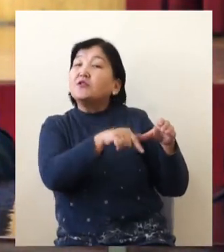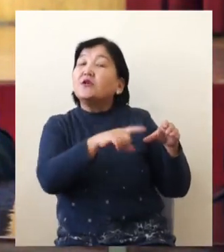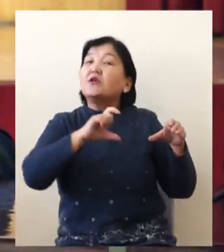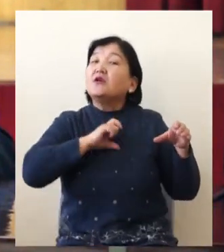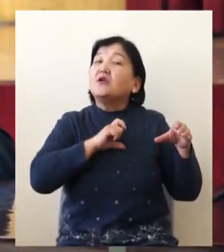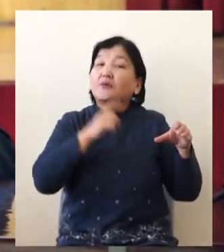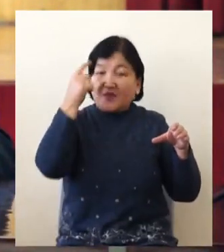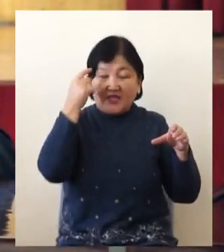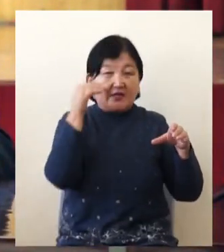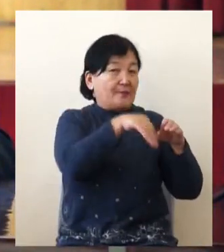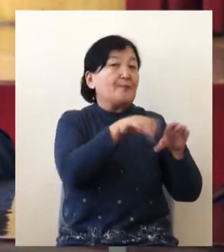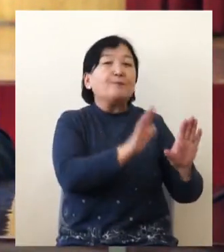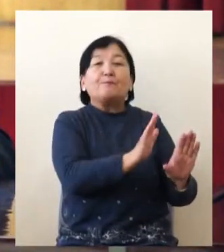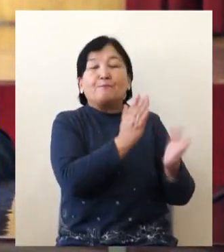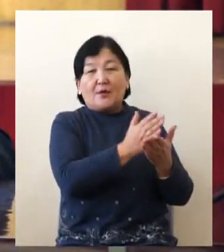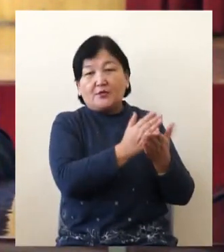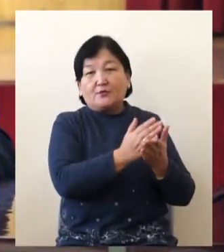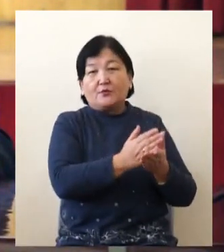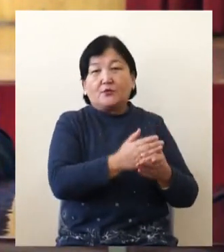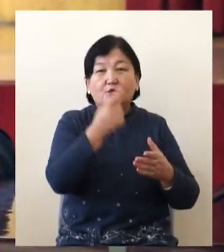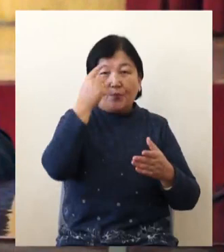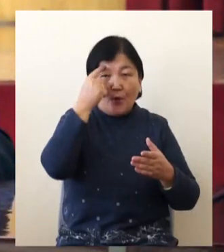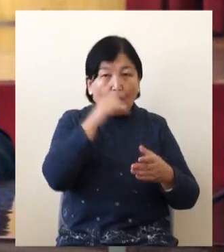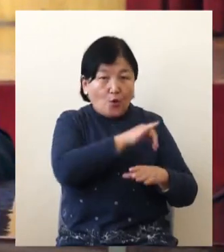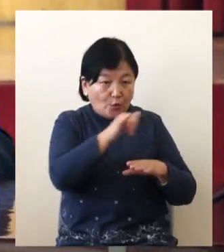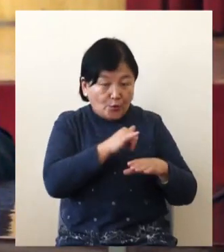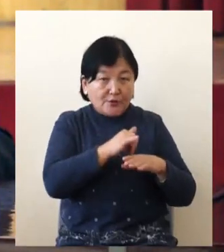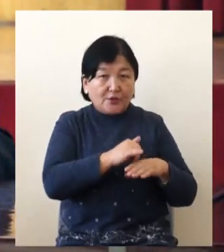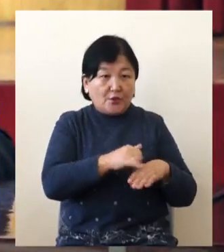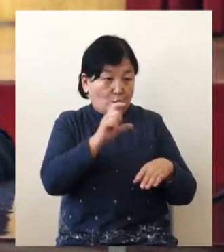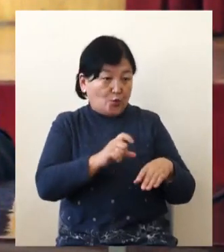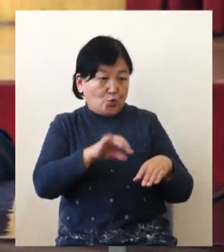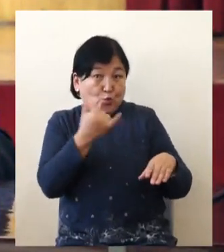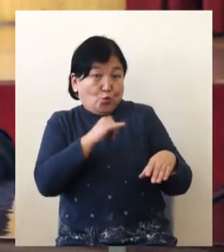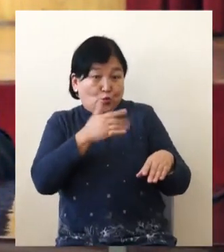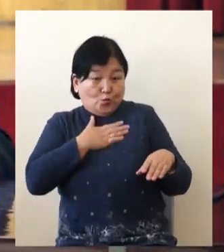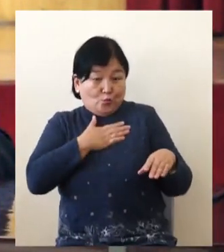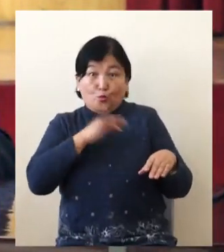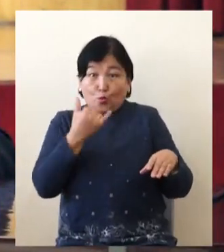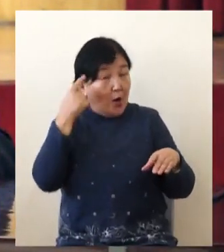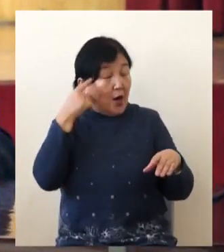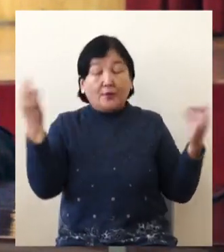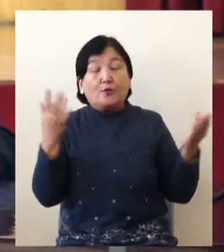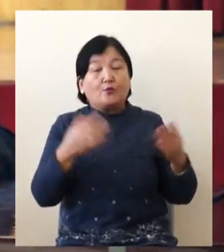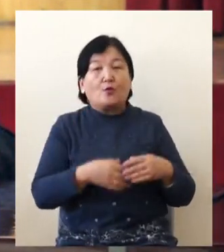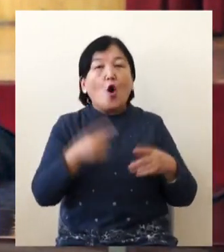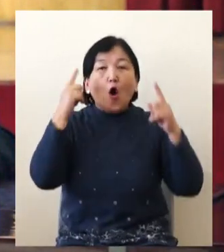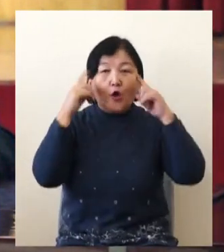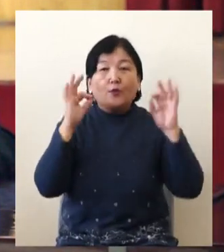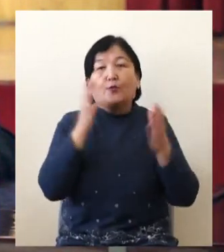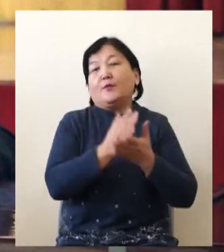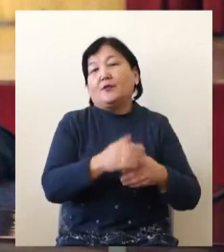мэдэлдээ нэгэнт очисон учраас Монголын жирийн иргэд юутай хацарсноо ч мэдэхгүй байна. Ихэнх нь ойлгохгүй